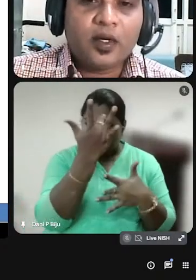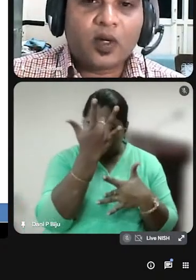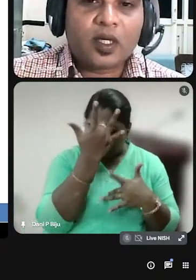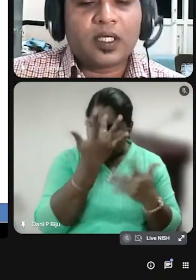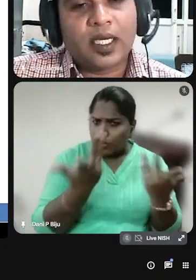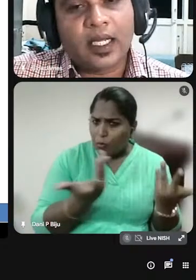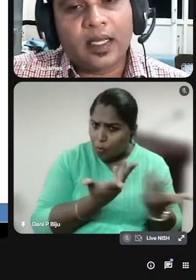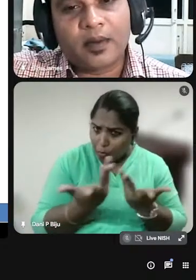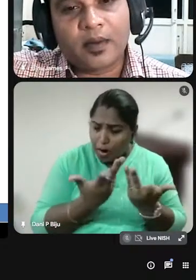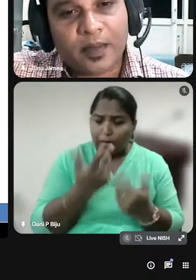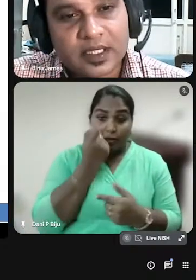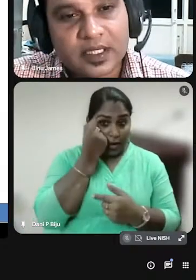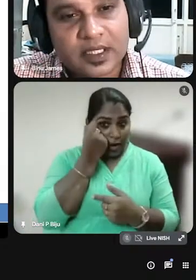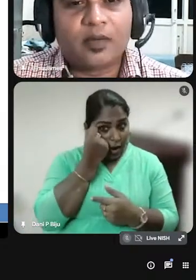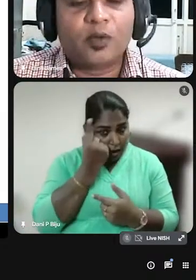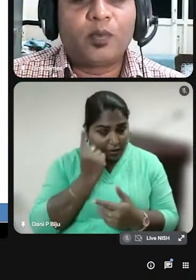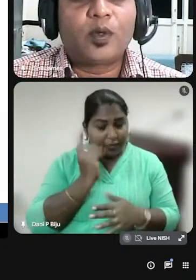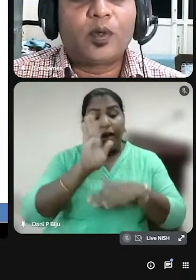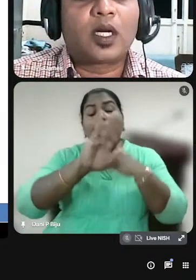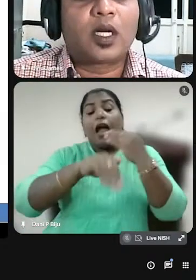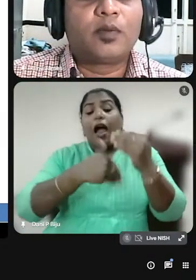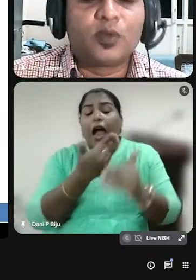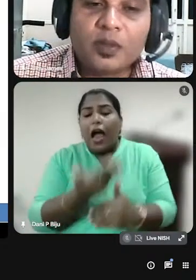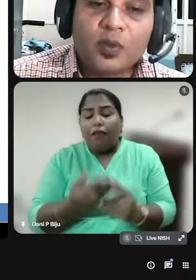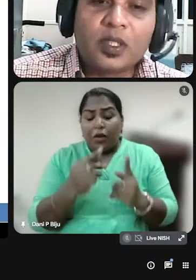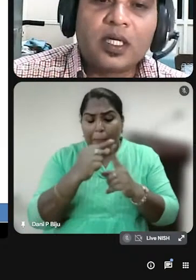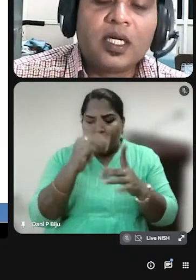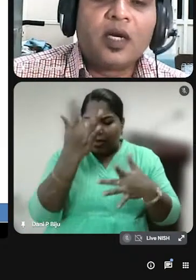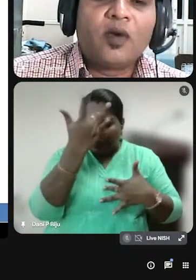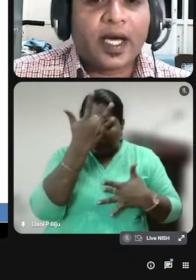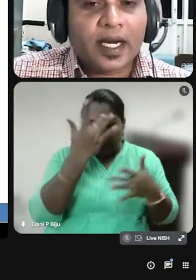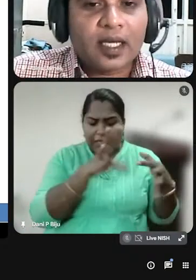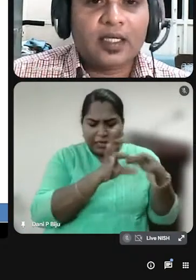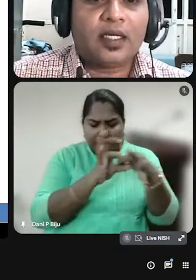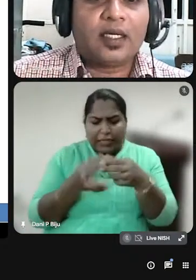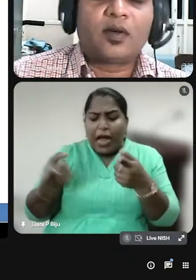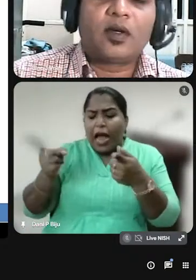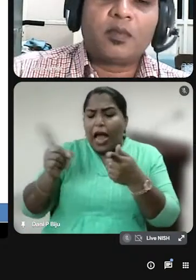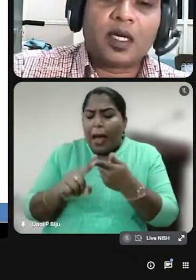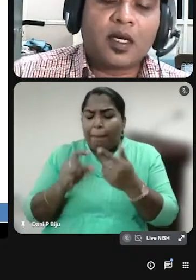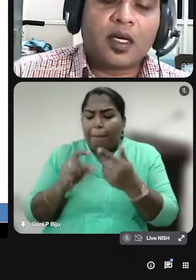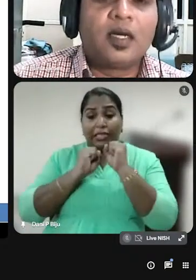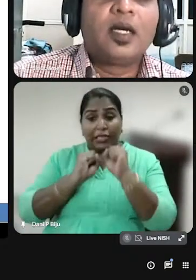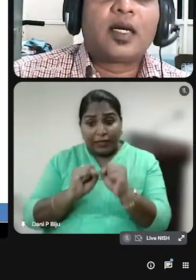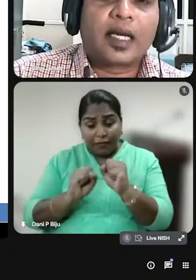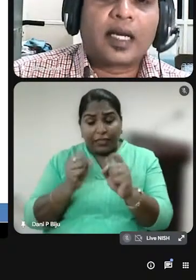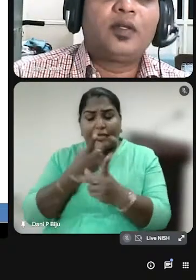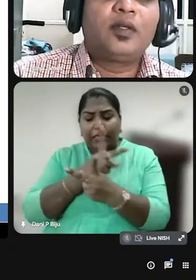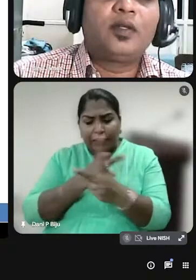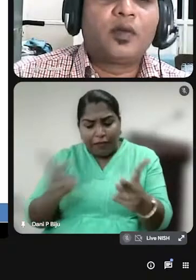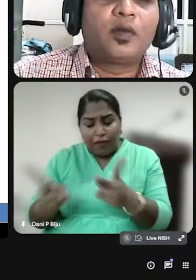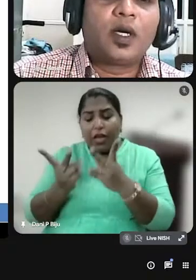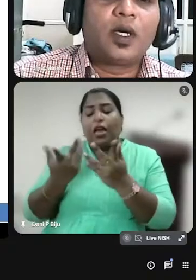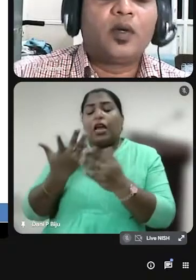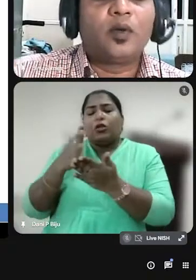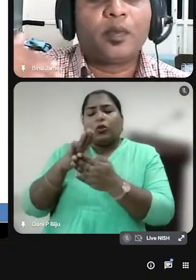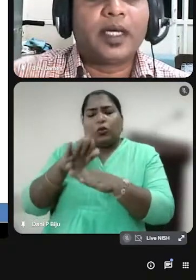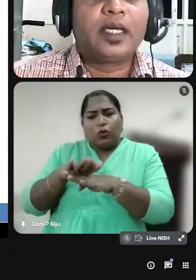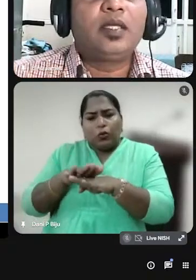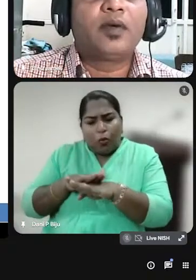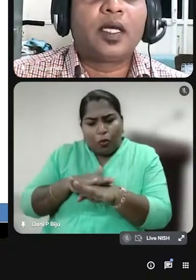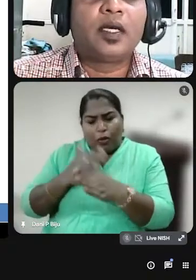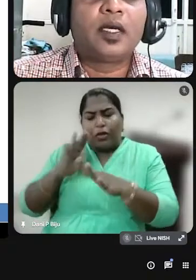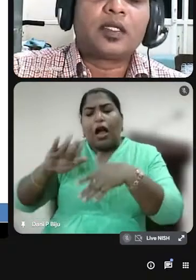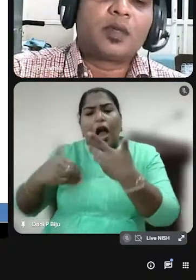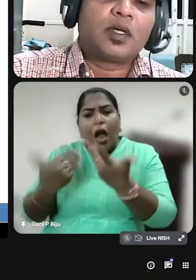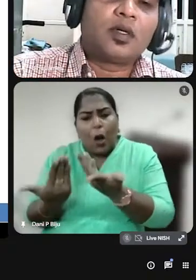ഈ രോഗത്തിന്റെ പ്രശ്നങ്ങൾ, മുമ്പോട്ടുള്ള ബുദ്ധിമുട്ടുകൾ വരാതിരിക്കാനുള്ള മാർഗങ്ങൾ ട്രൈ ചെയ്തുകൊണ്ട് പോവുകയാണെങ്കിൽ ഒരു